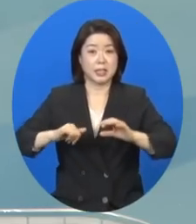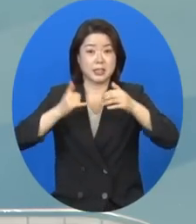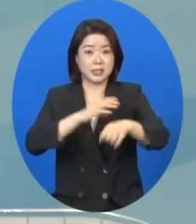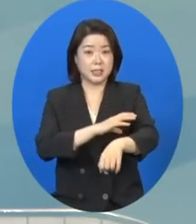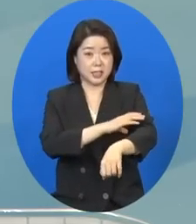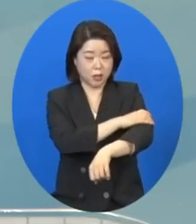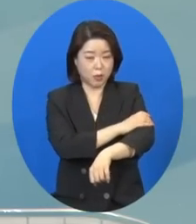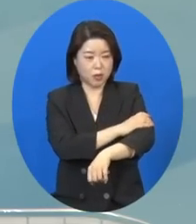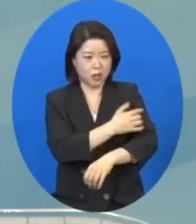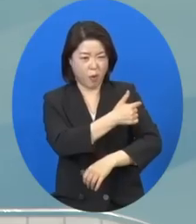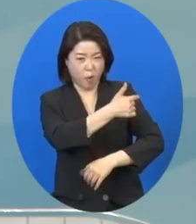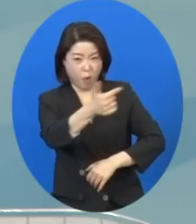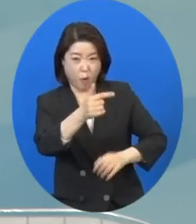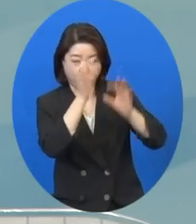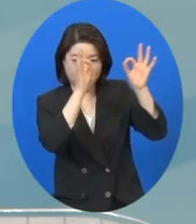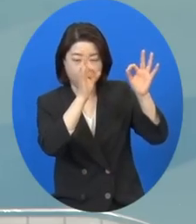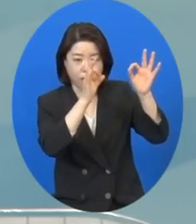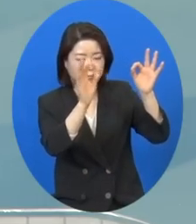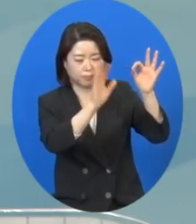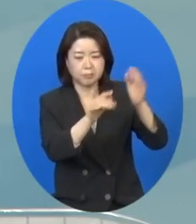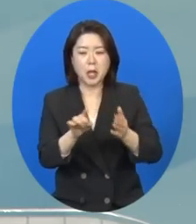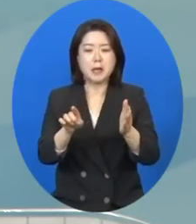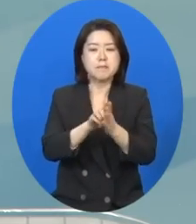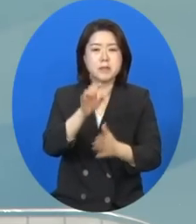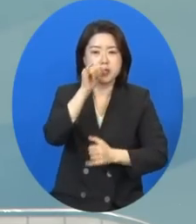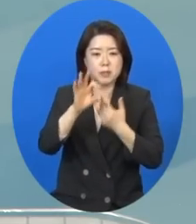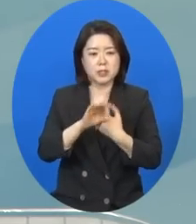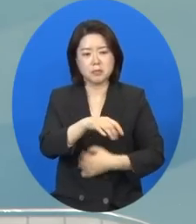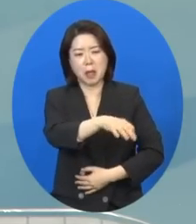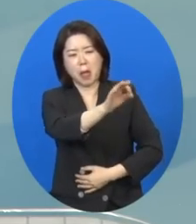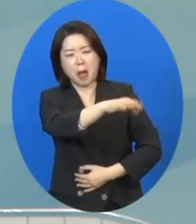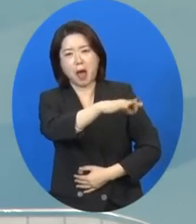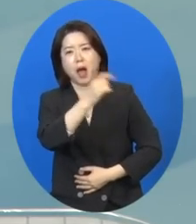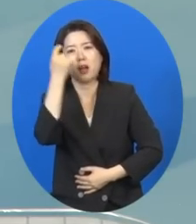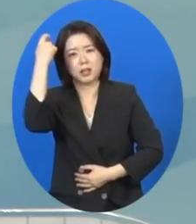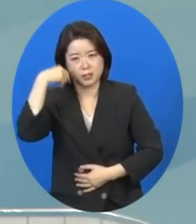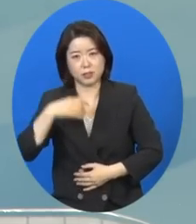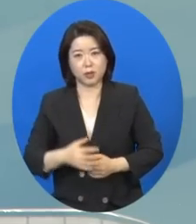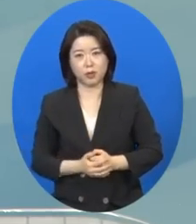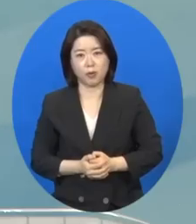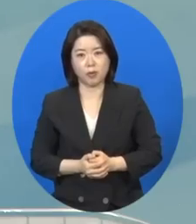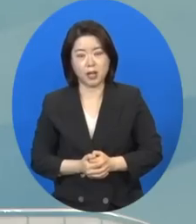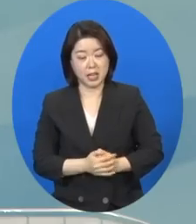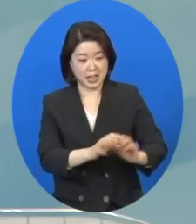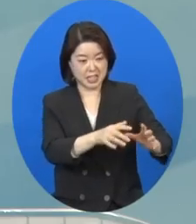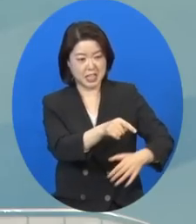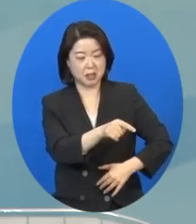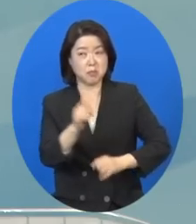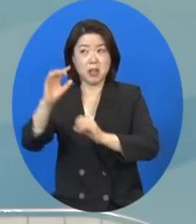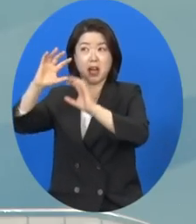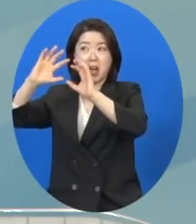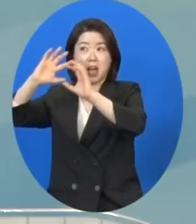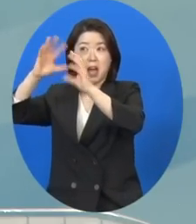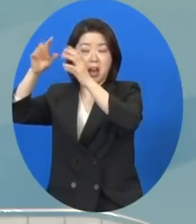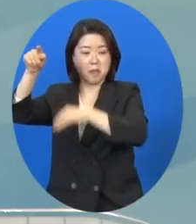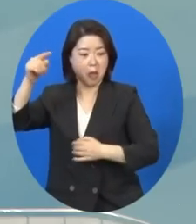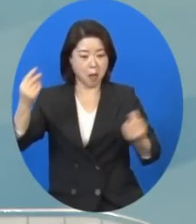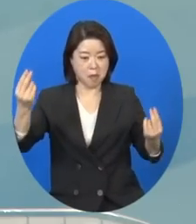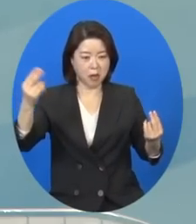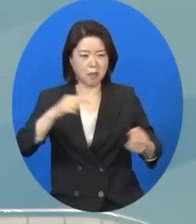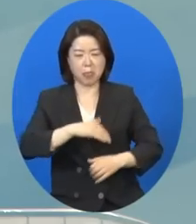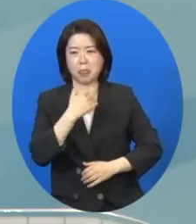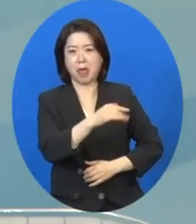권력이 커 보이지만 믿음이 있으면 굉장히 작아 보입니다 제국이라 봤자 하는 나라에 비하면 아무것도 아닌